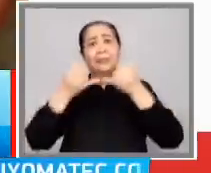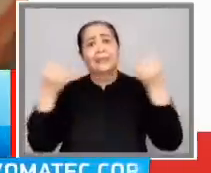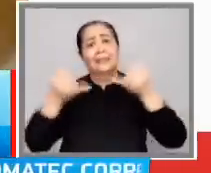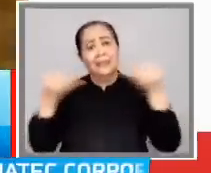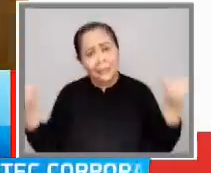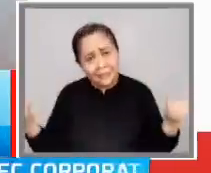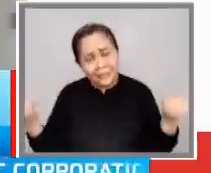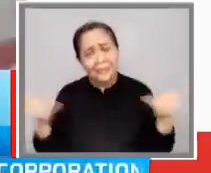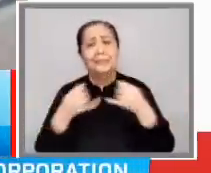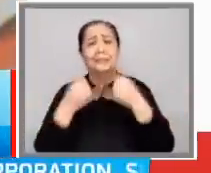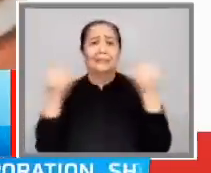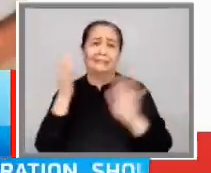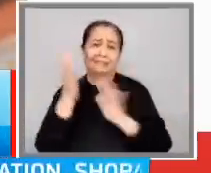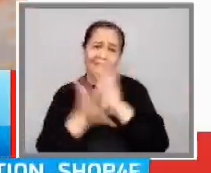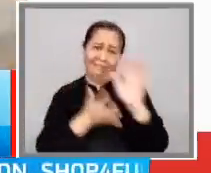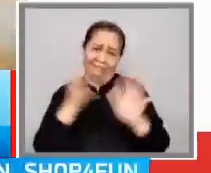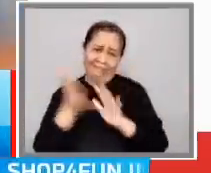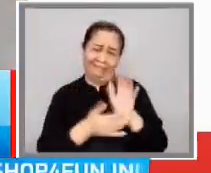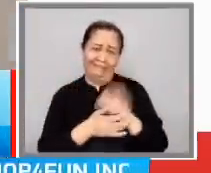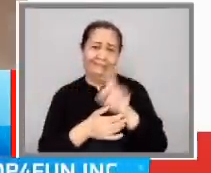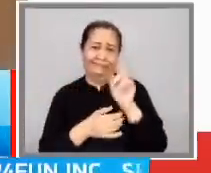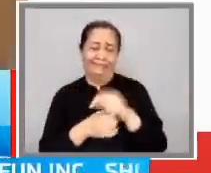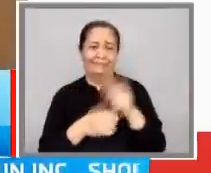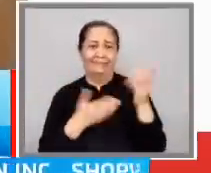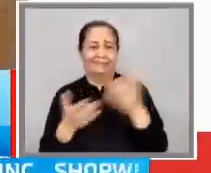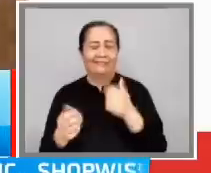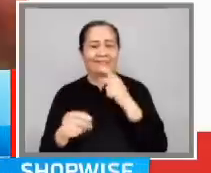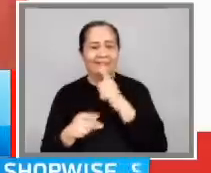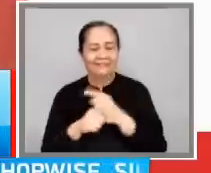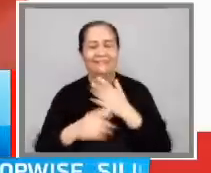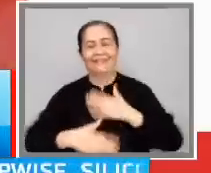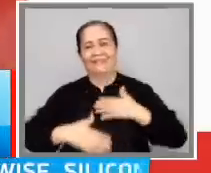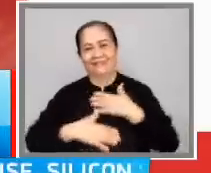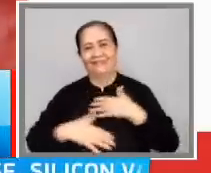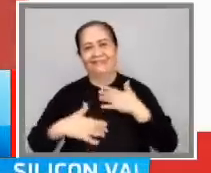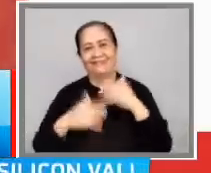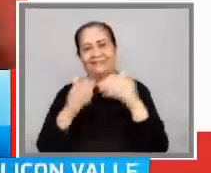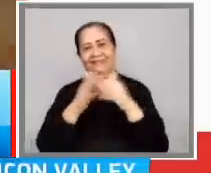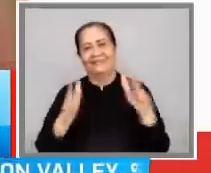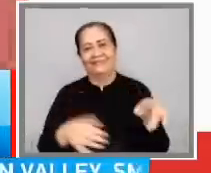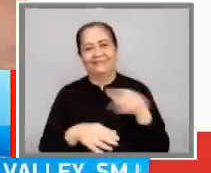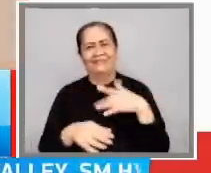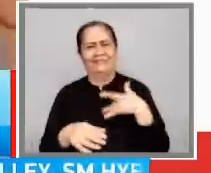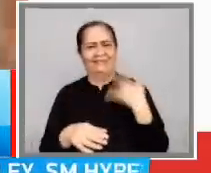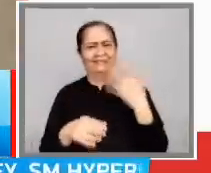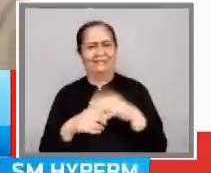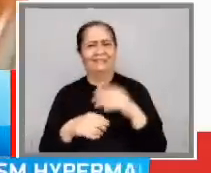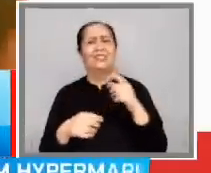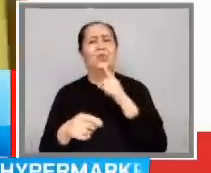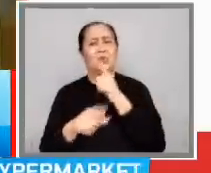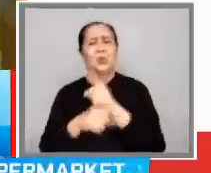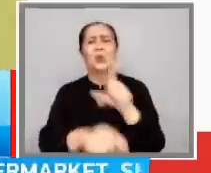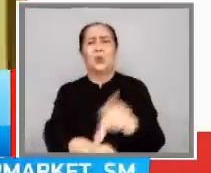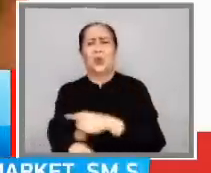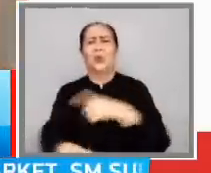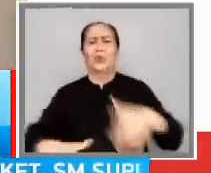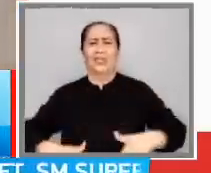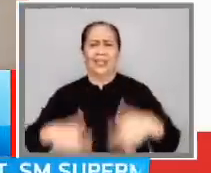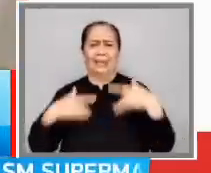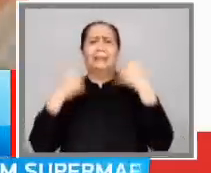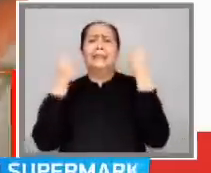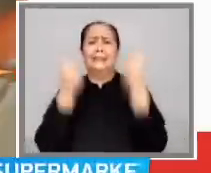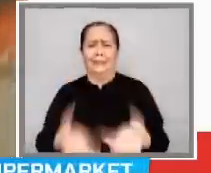party yarn. Naku, nagdala naman yun ng aliw sa mga estudyante na feeling daw eh long life na rin sa dami ng pansit